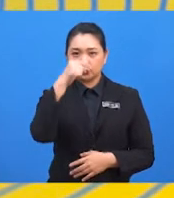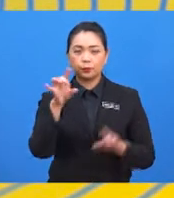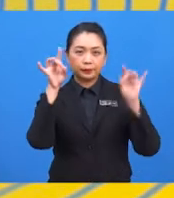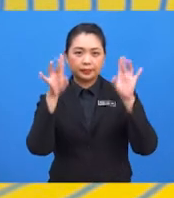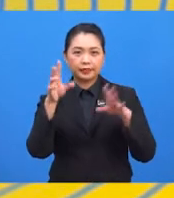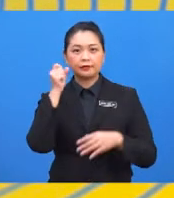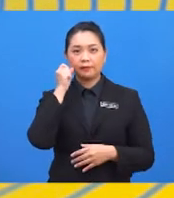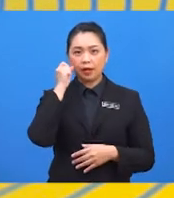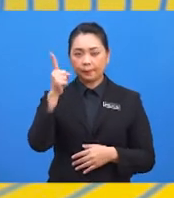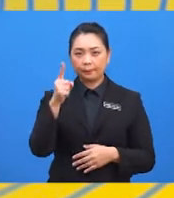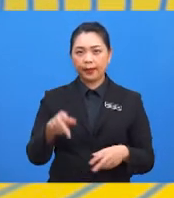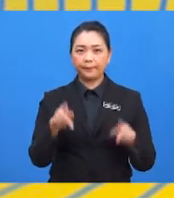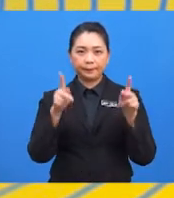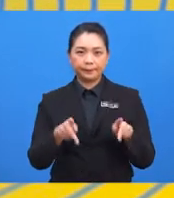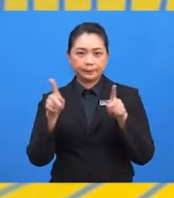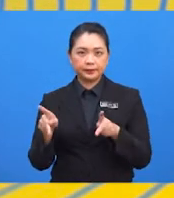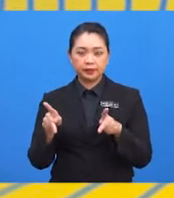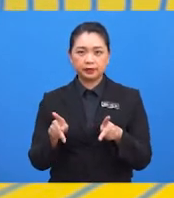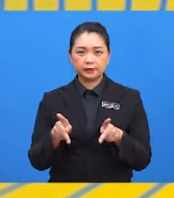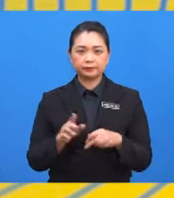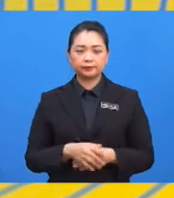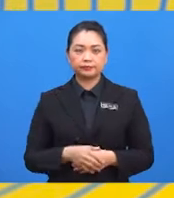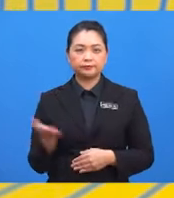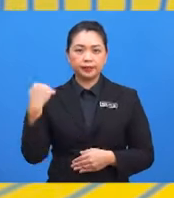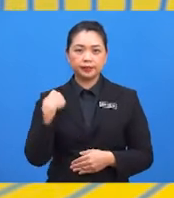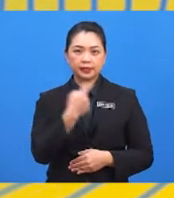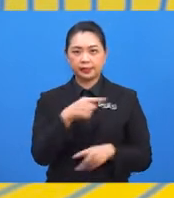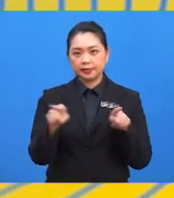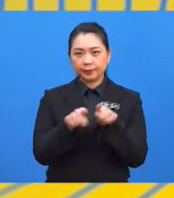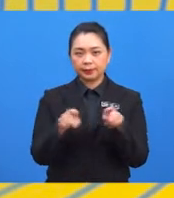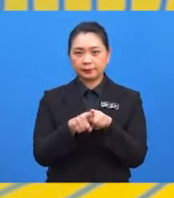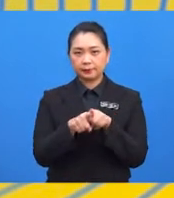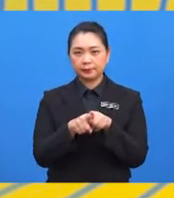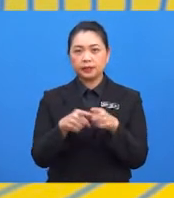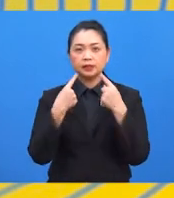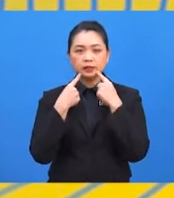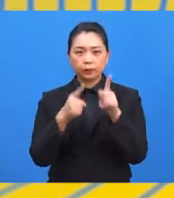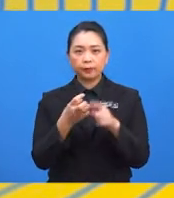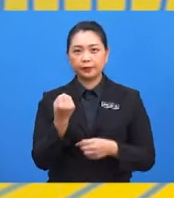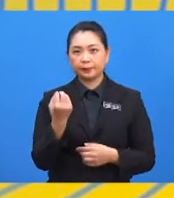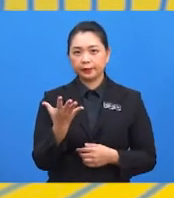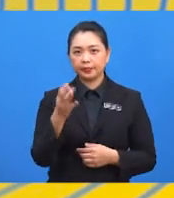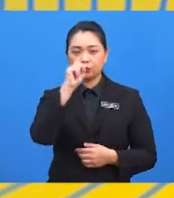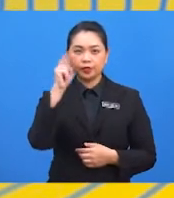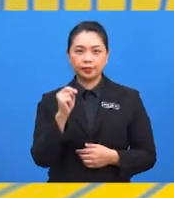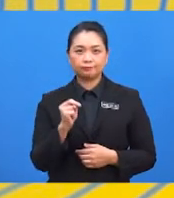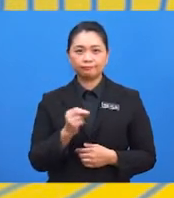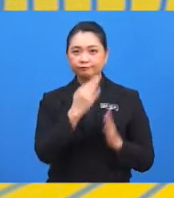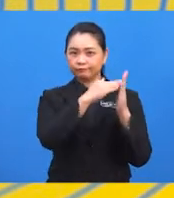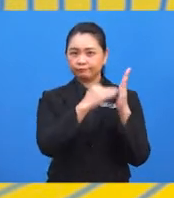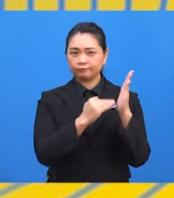Untuk menguji kefahaman para pelajar, apa kata? Mari kita sama-sama menjawab beberapa soalan